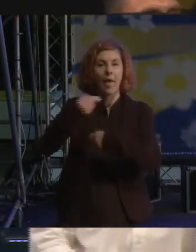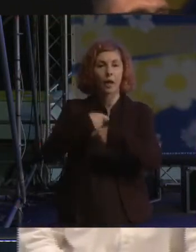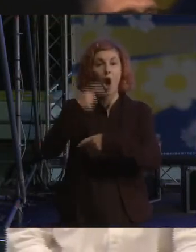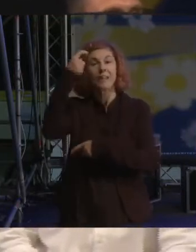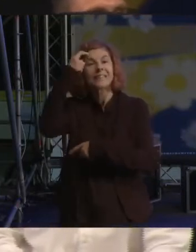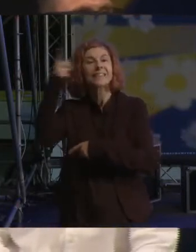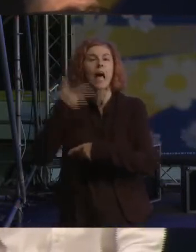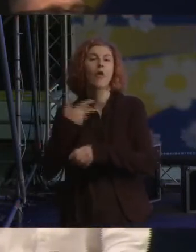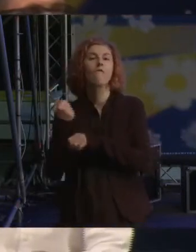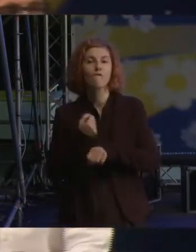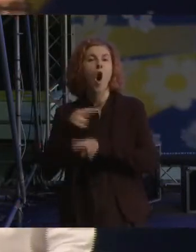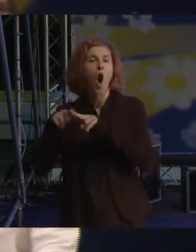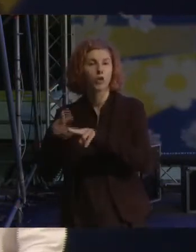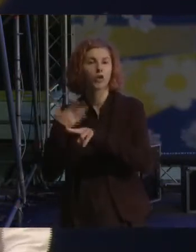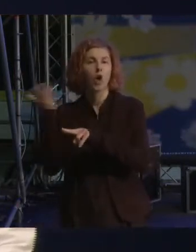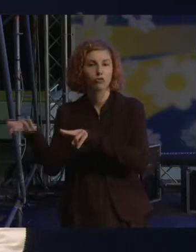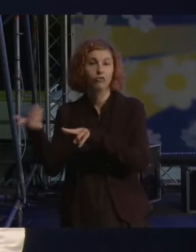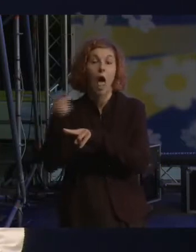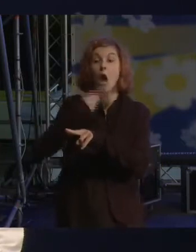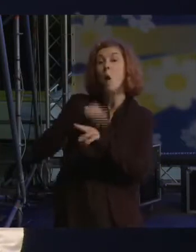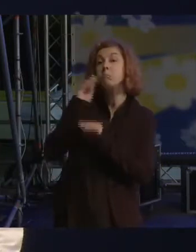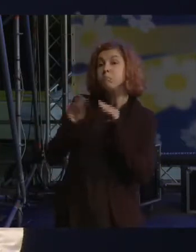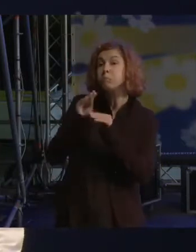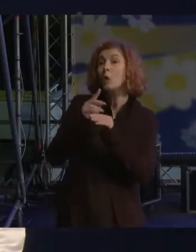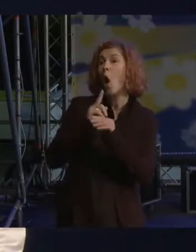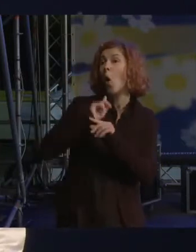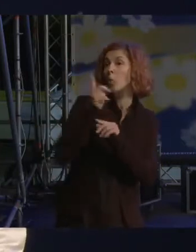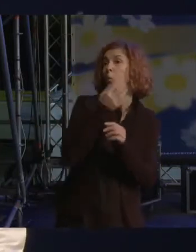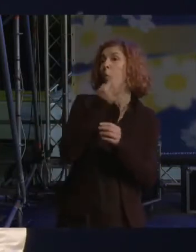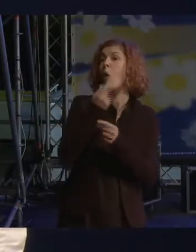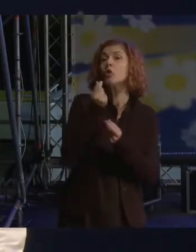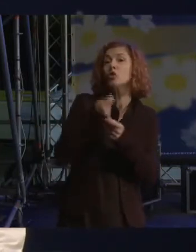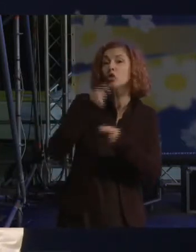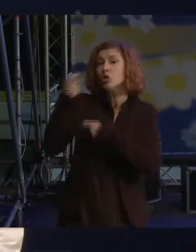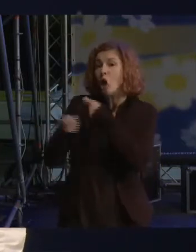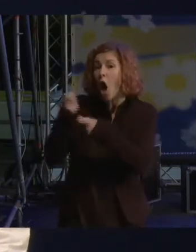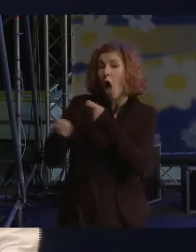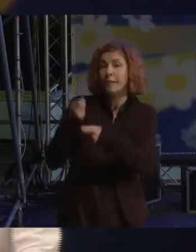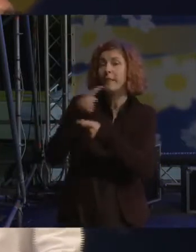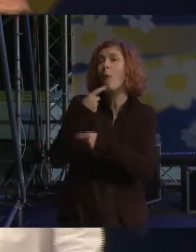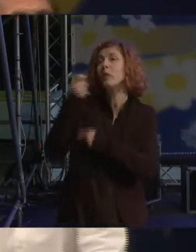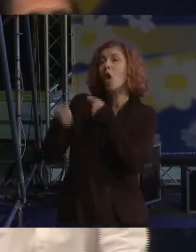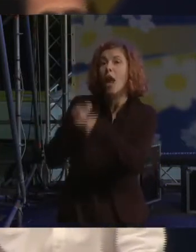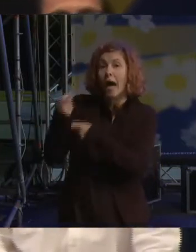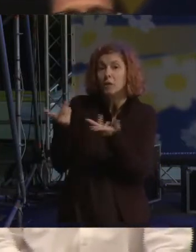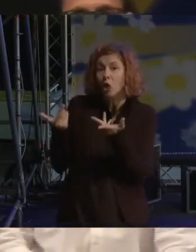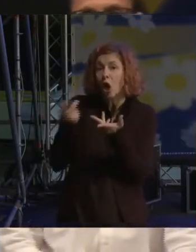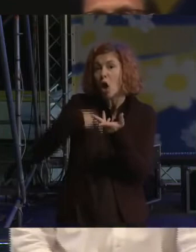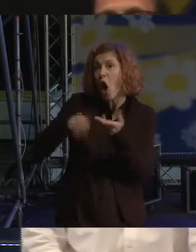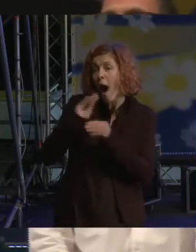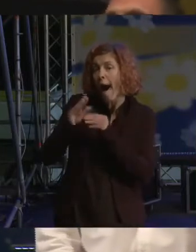e noi chiedevamo che chiunque potesse versare dei soldi dei quattrini dentro quel fondo perché i primi noi